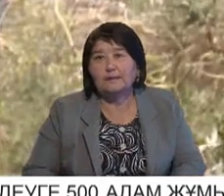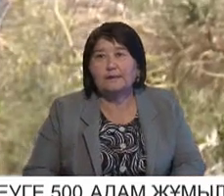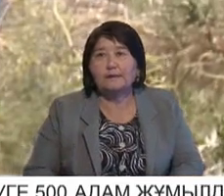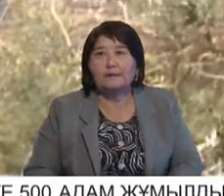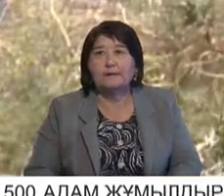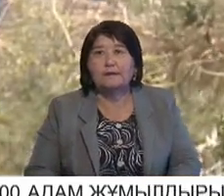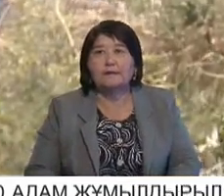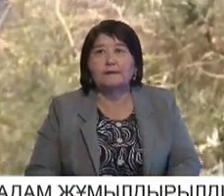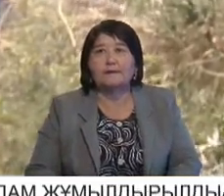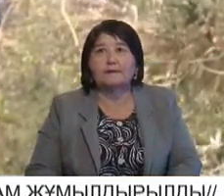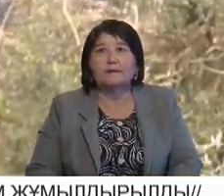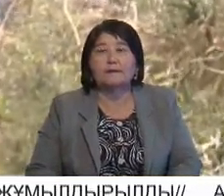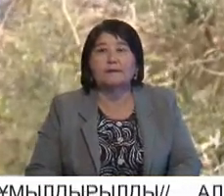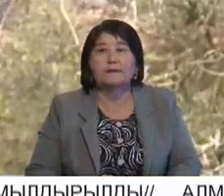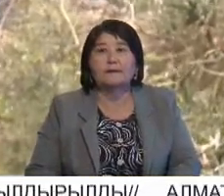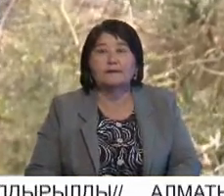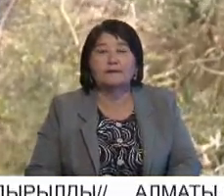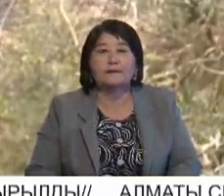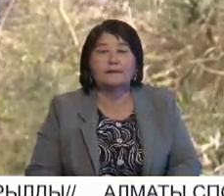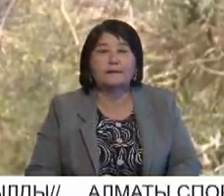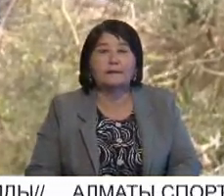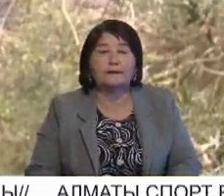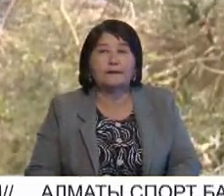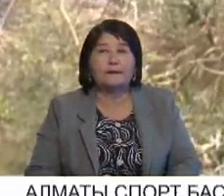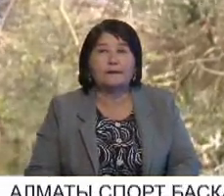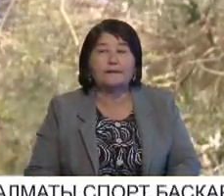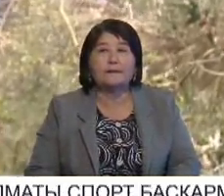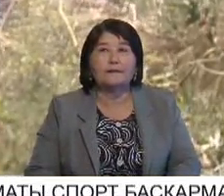Сағит, Санжар Мансұр, Еркеулан Шәукенбаев, Қызылорда телеарнасы, Жалағаш ауданынан.